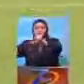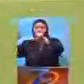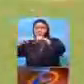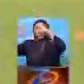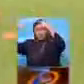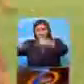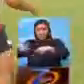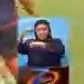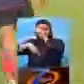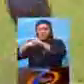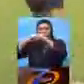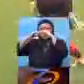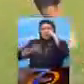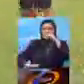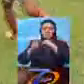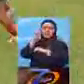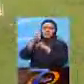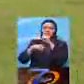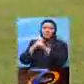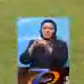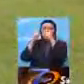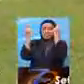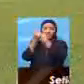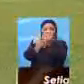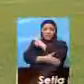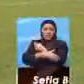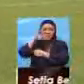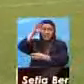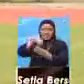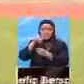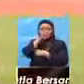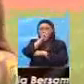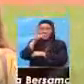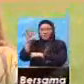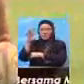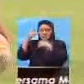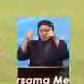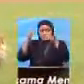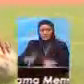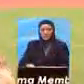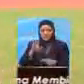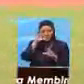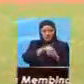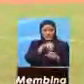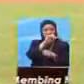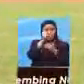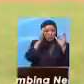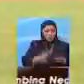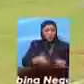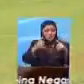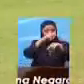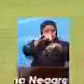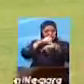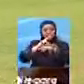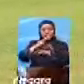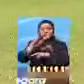2017 bawah 20 tahun skuad negara dianggotai 25 pemain ini turut disertai 10 orang pemain kebangsaan yang pernah